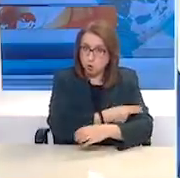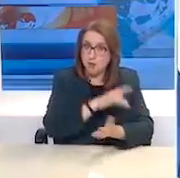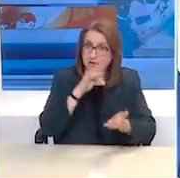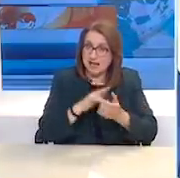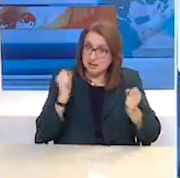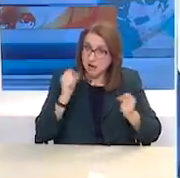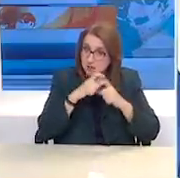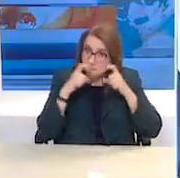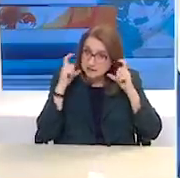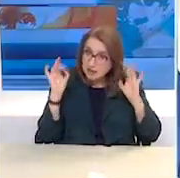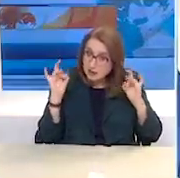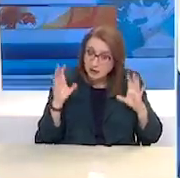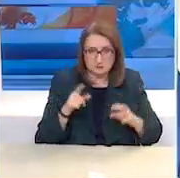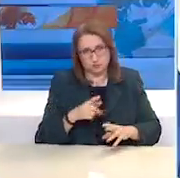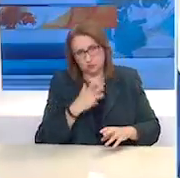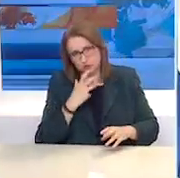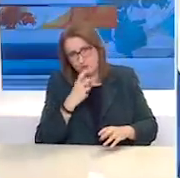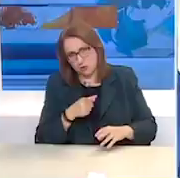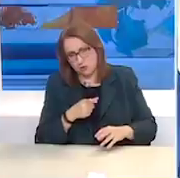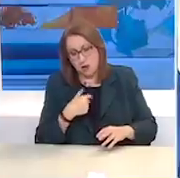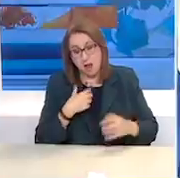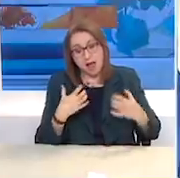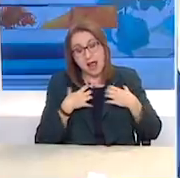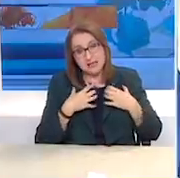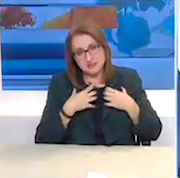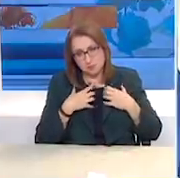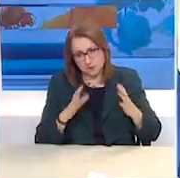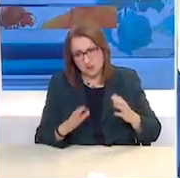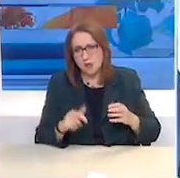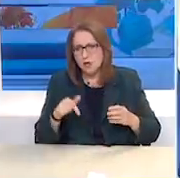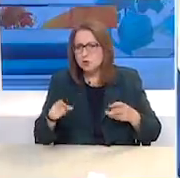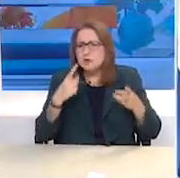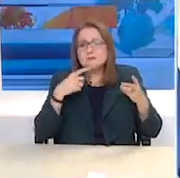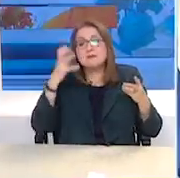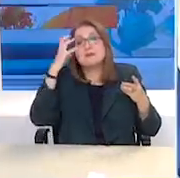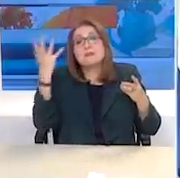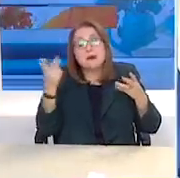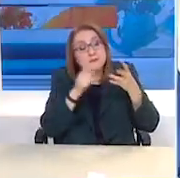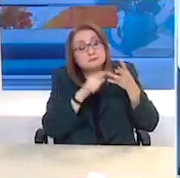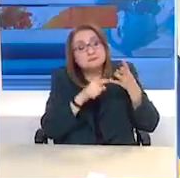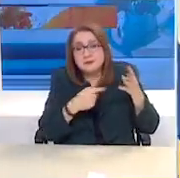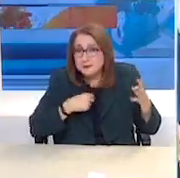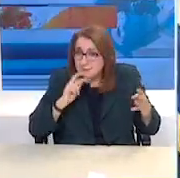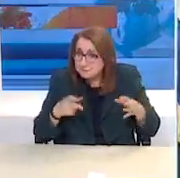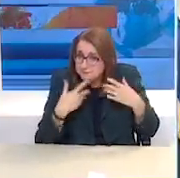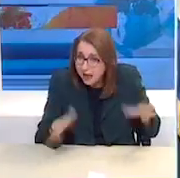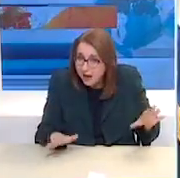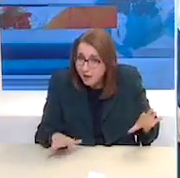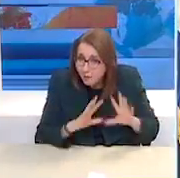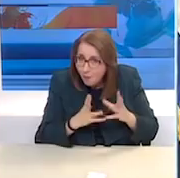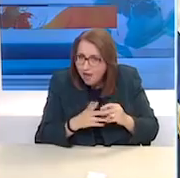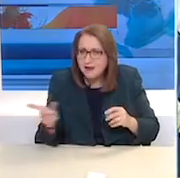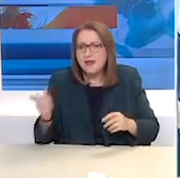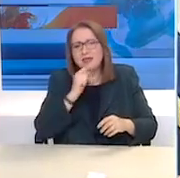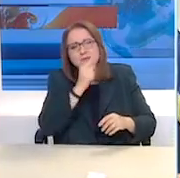πρέπει να μην τηρείται. Είναι πάρα πολύ σημαντικό. Δεν θυμάμαι αν τα απάντησα όλα. Εντάξει. Η κυρία Τσιβρά από